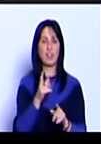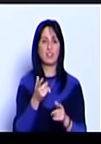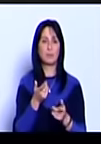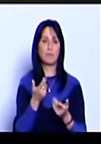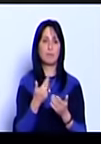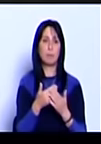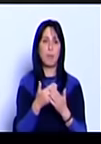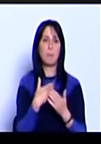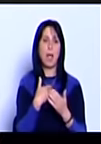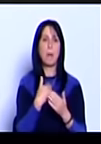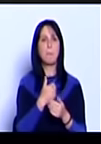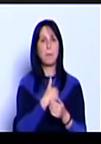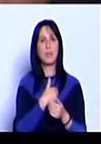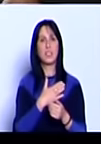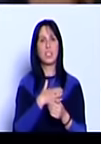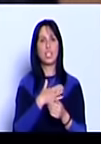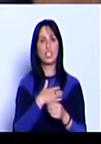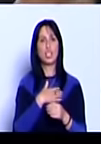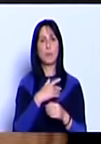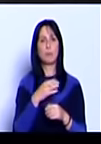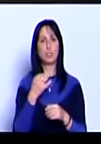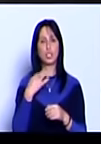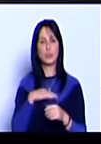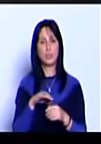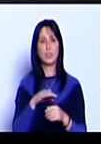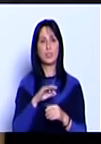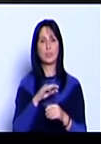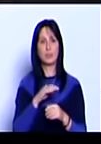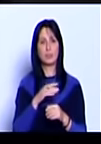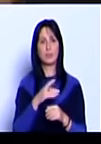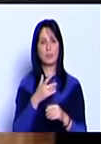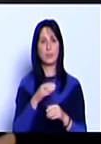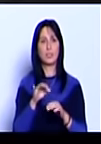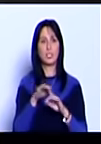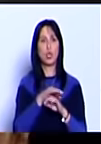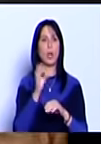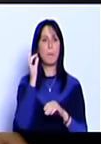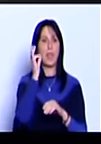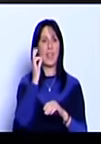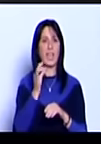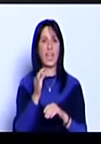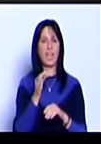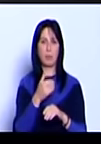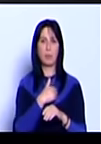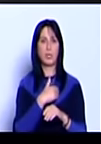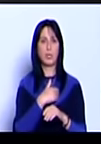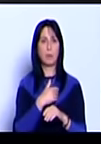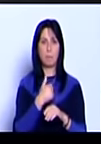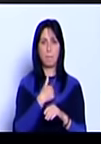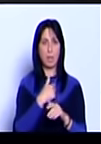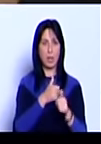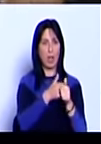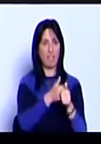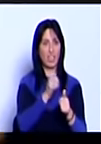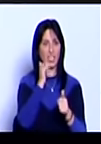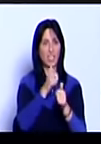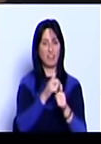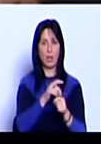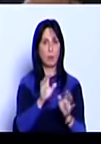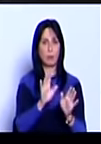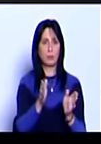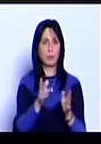მე მაგალითად, აი მინდა რომ ჩემს იმას რა ქვია, შულს ყავდეს მეგრელი ცოლი, მაგრამ ეს არნიშნავს, რომ გავეკიდები ახლა სულ ყოველას